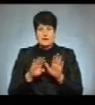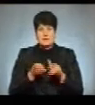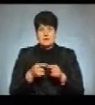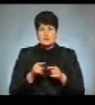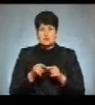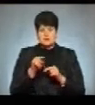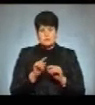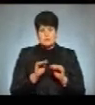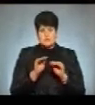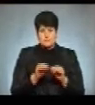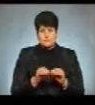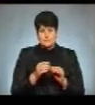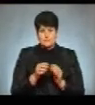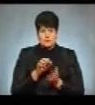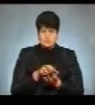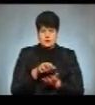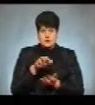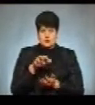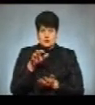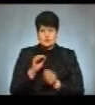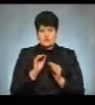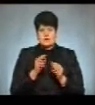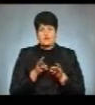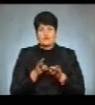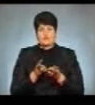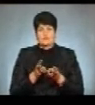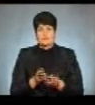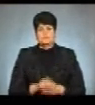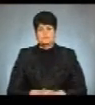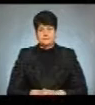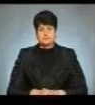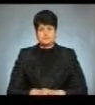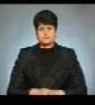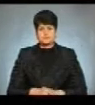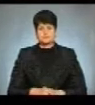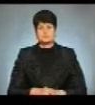ми ставимо, щоб воно підійшло, і тоді ставимо в духовку запікати.